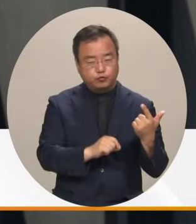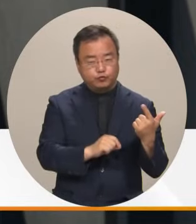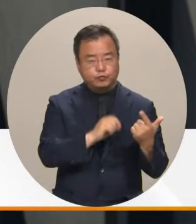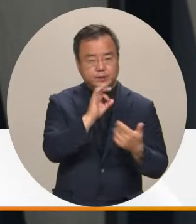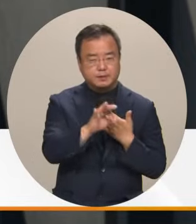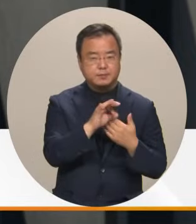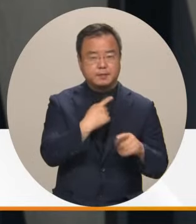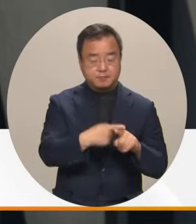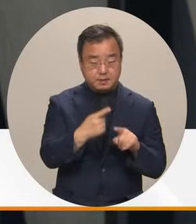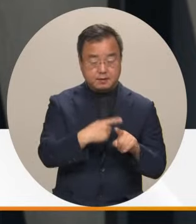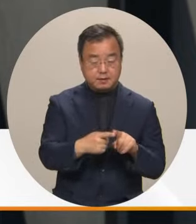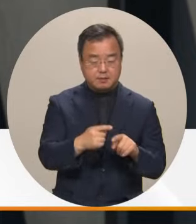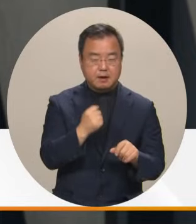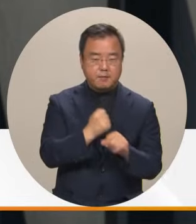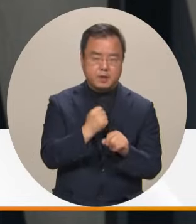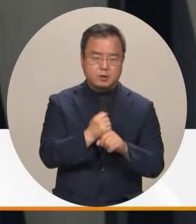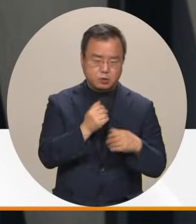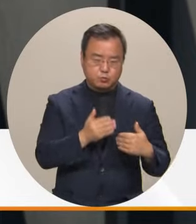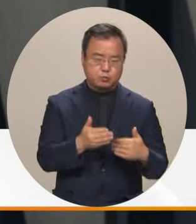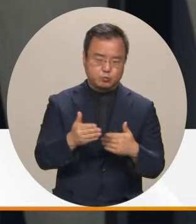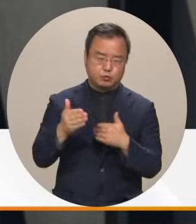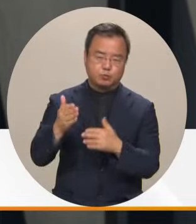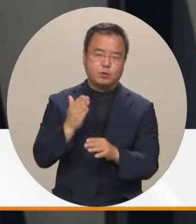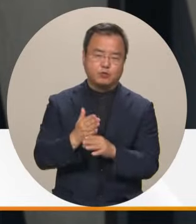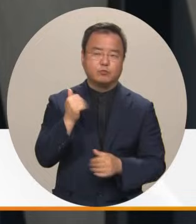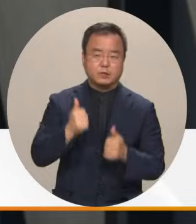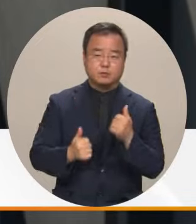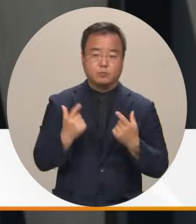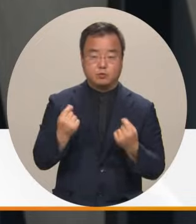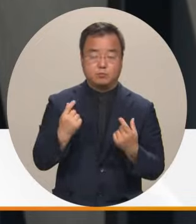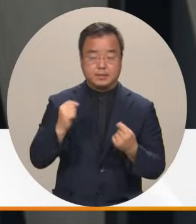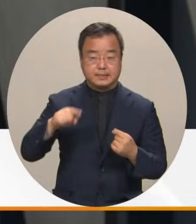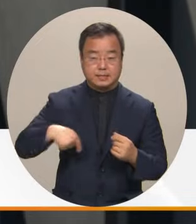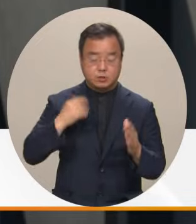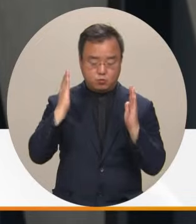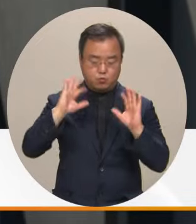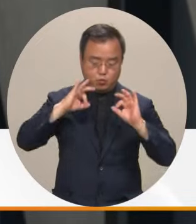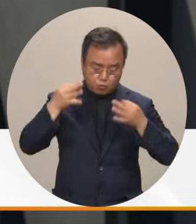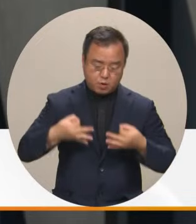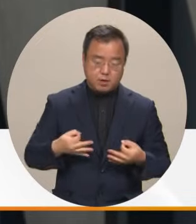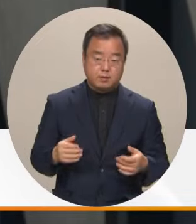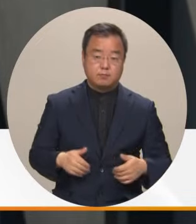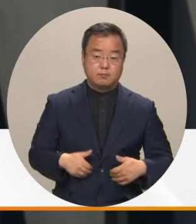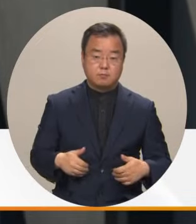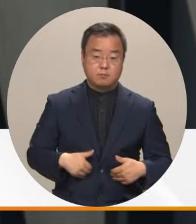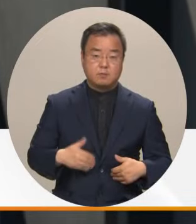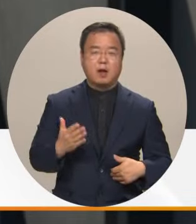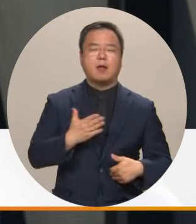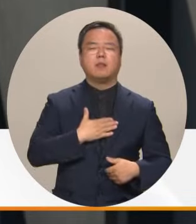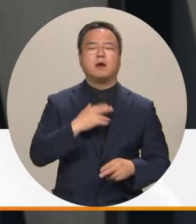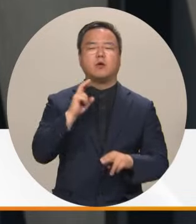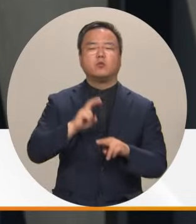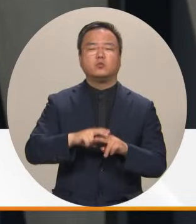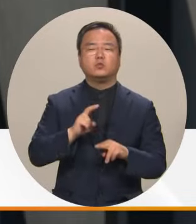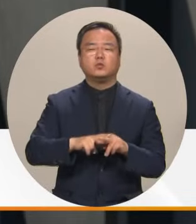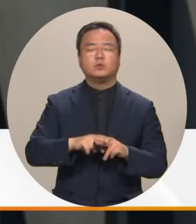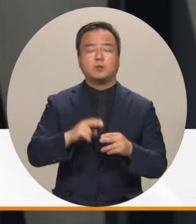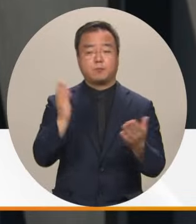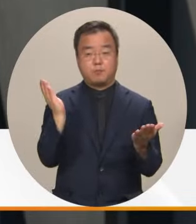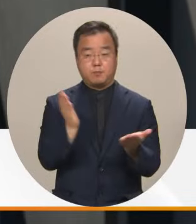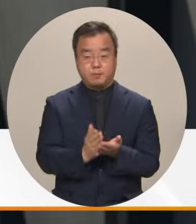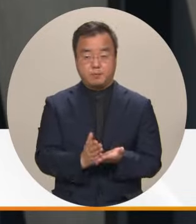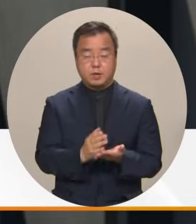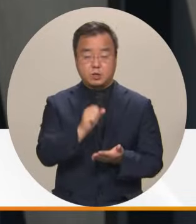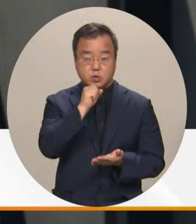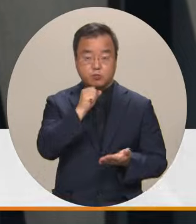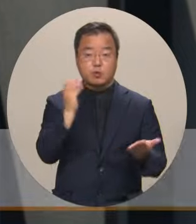형성 평가의 과정이거든요 자신의 학습을 되돌아보는게 제일 중요하겠죠 그래서 자신의 위치에 따라서 학생들이